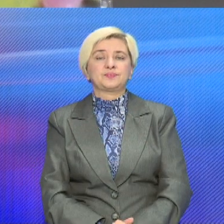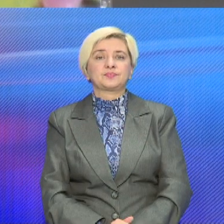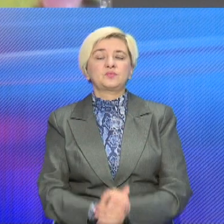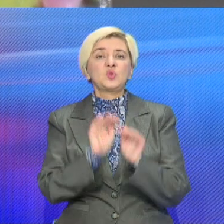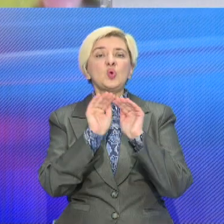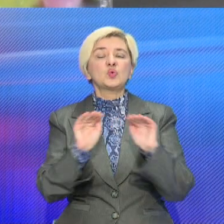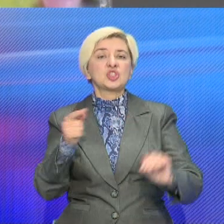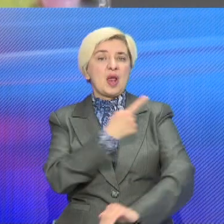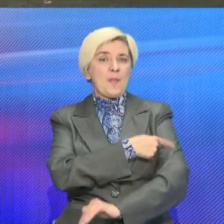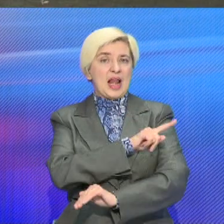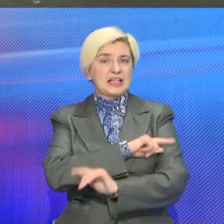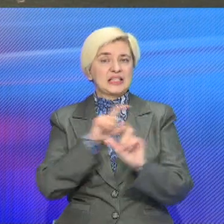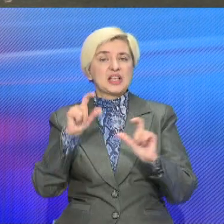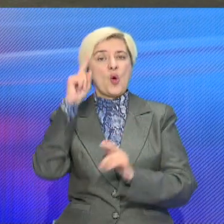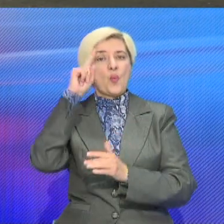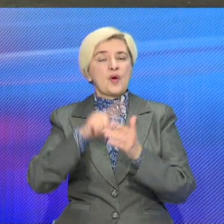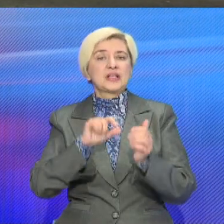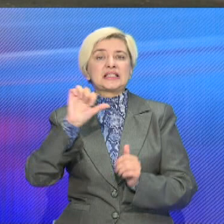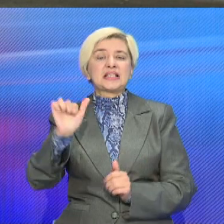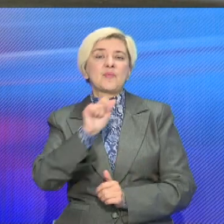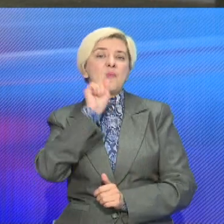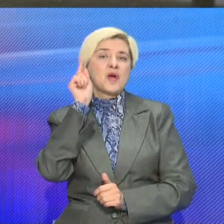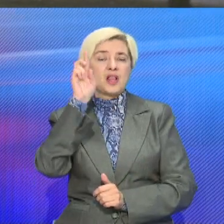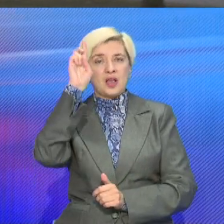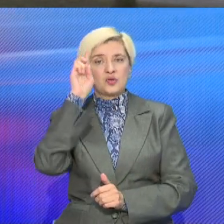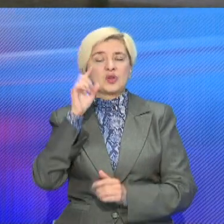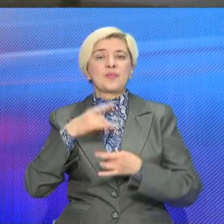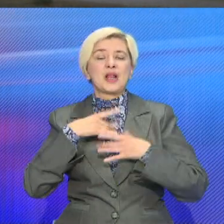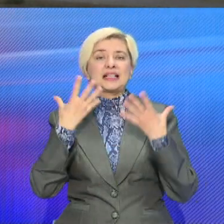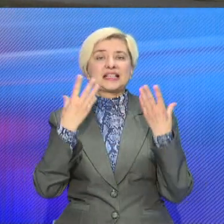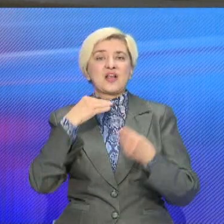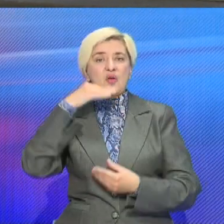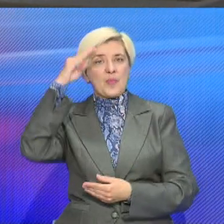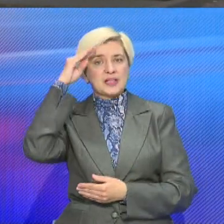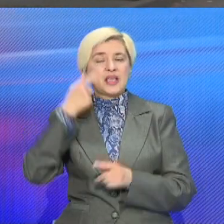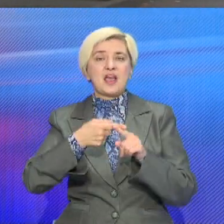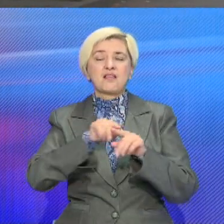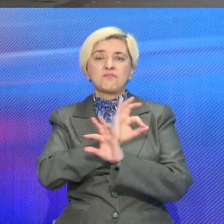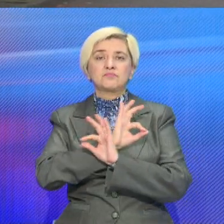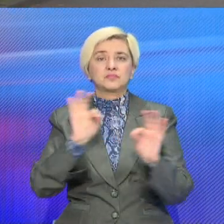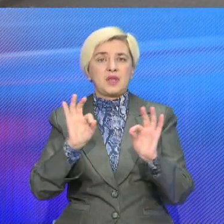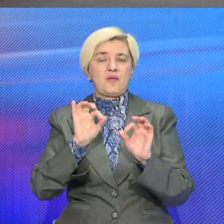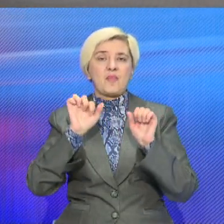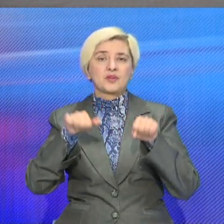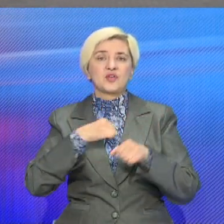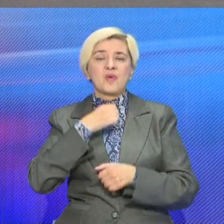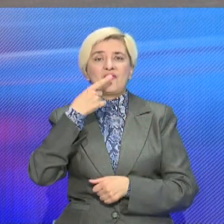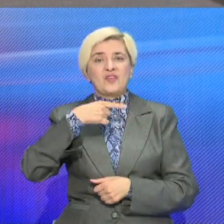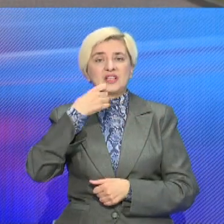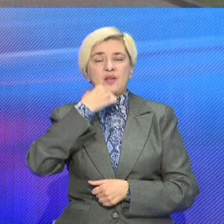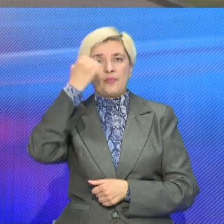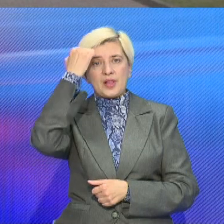У дзіцячай бальніцы упэўнены, самае маладое дзяржаўнае свята – Дзень бацькі – гэта выдатная магчымасць выказаць удзячнасць